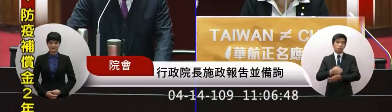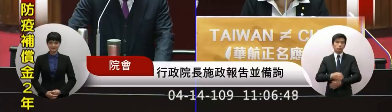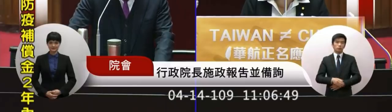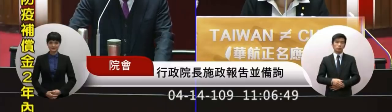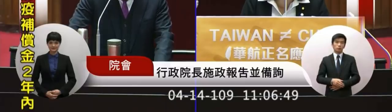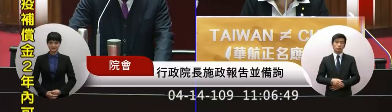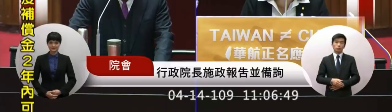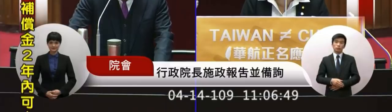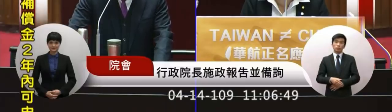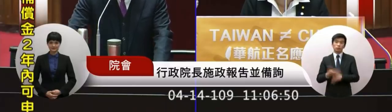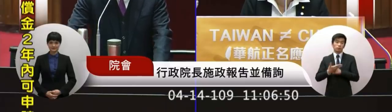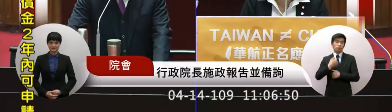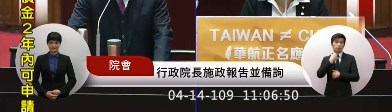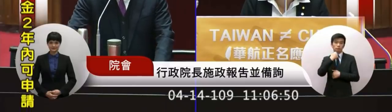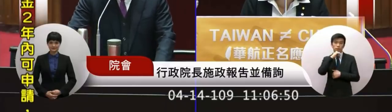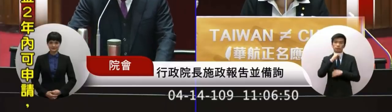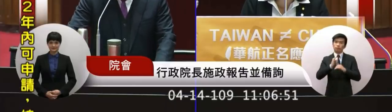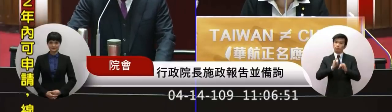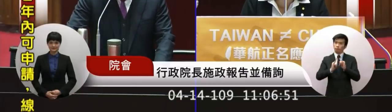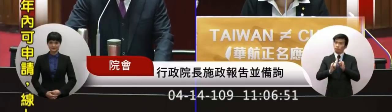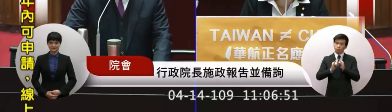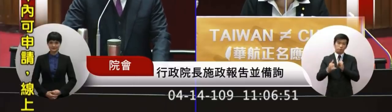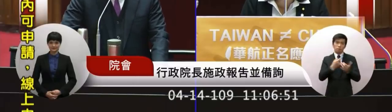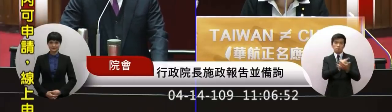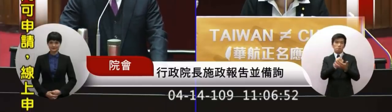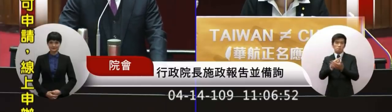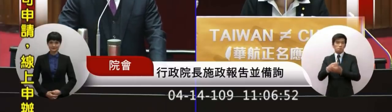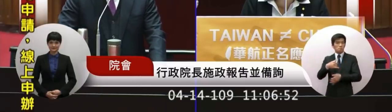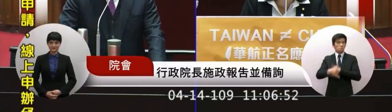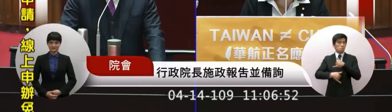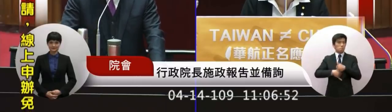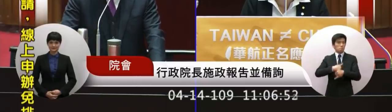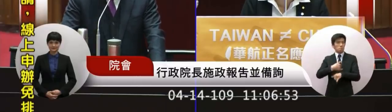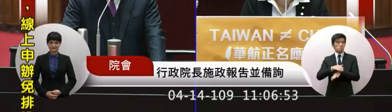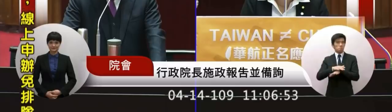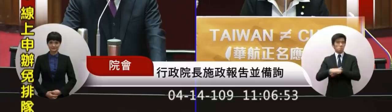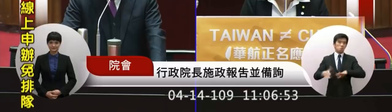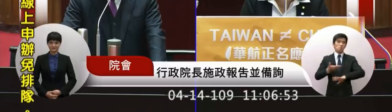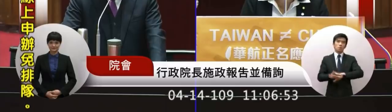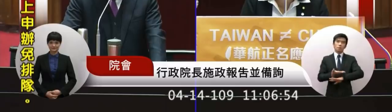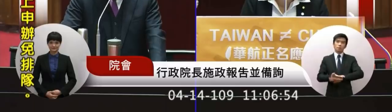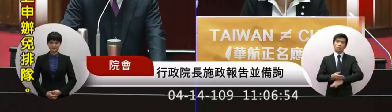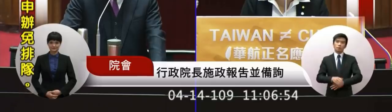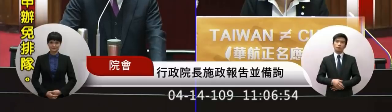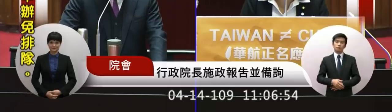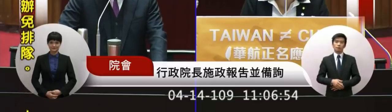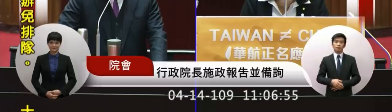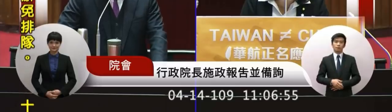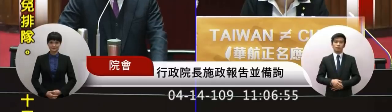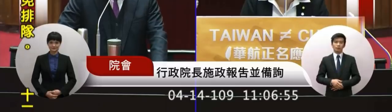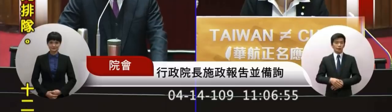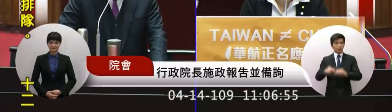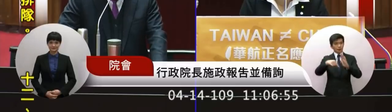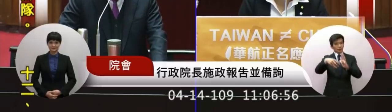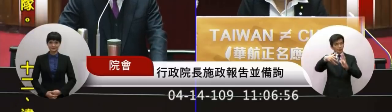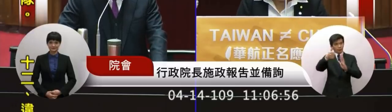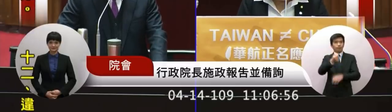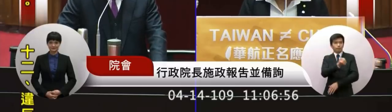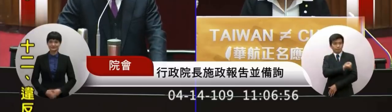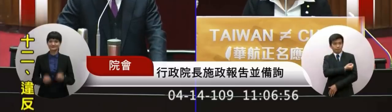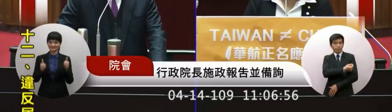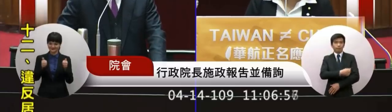讓台灣的佩生都生活在安全的當中院長辛苦了